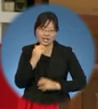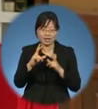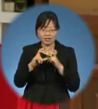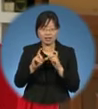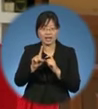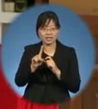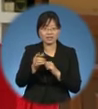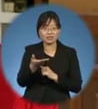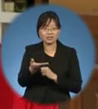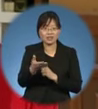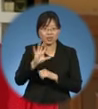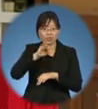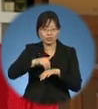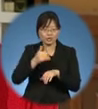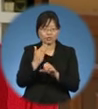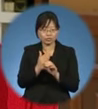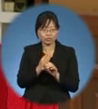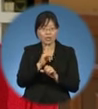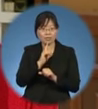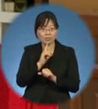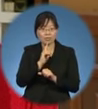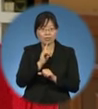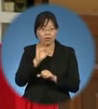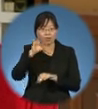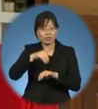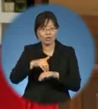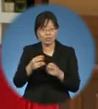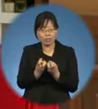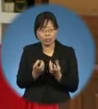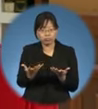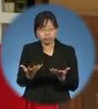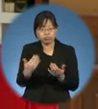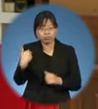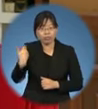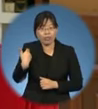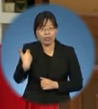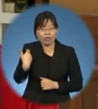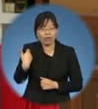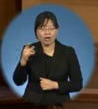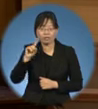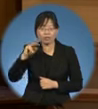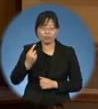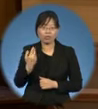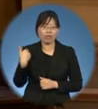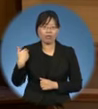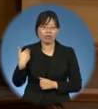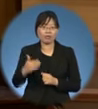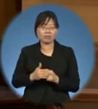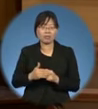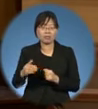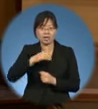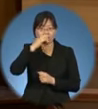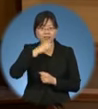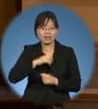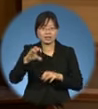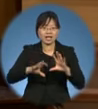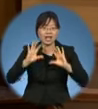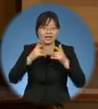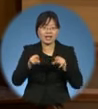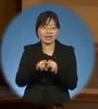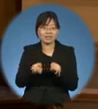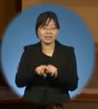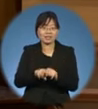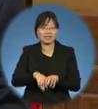하나 주면서 훈련하고 있으라고 그러는데 훈련한 방법을 압니까? 뭐를 압니까? 아무것도 모르죠. 예. 그냥 동네 아이들하고